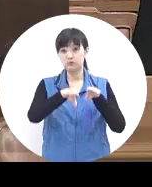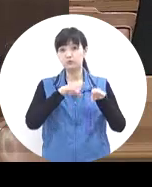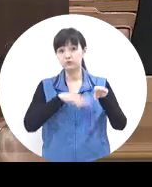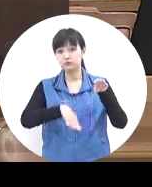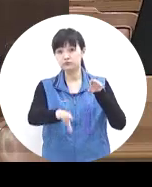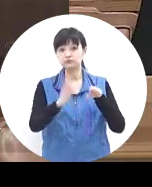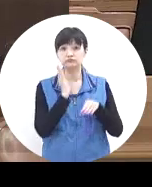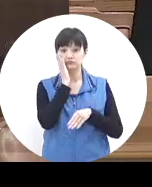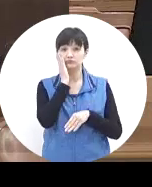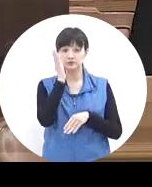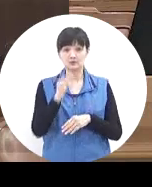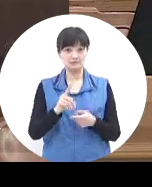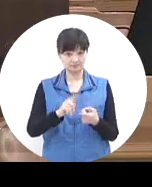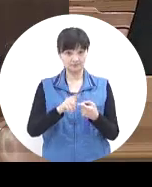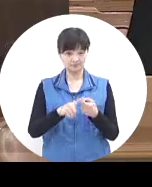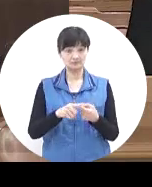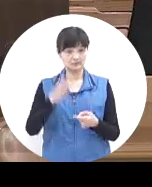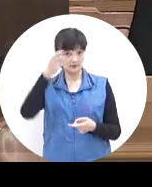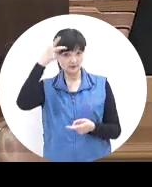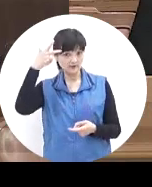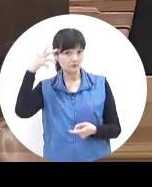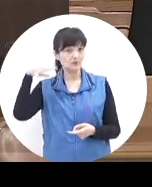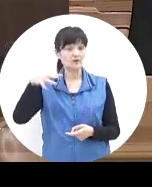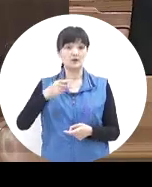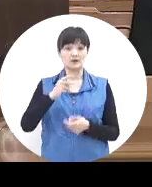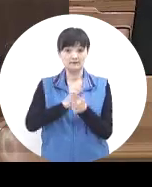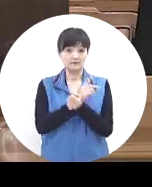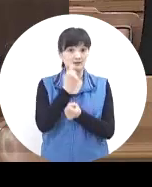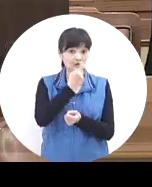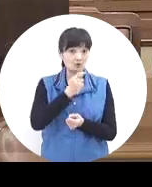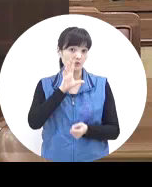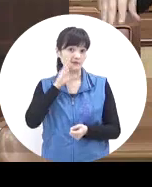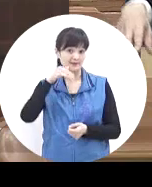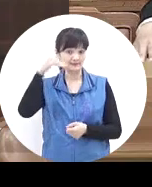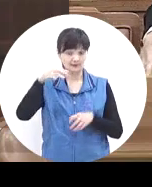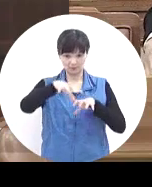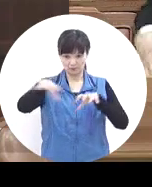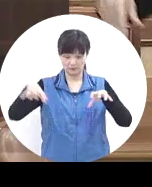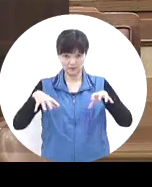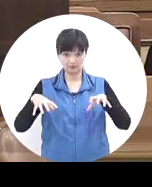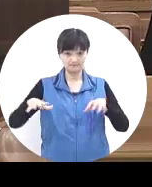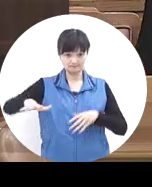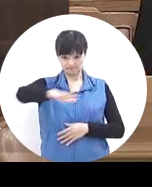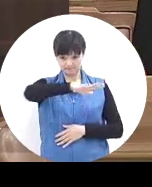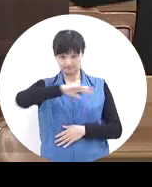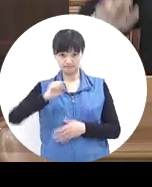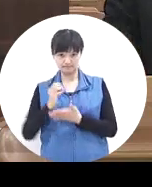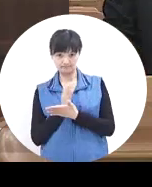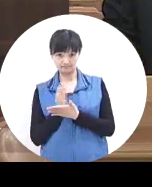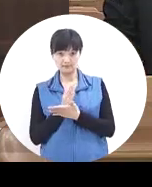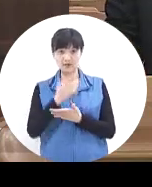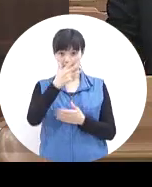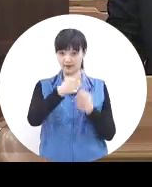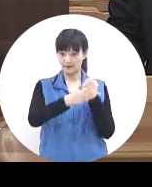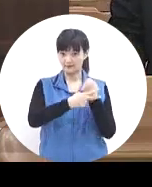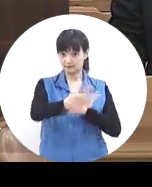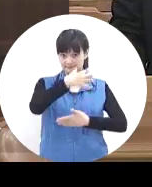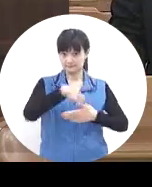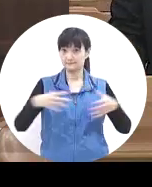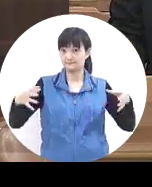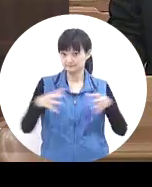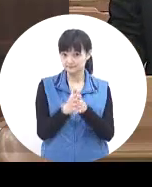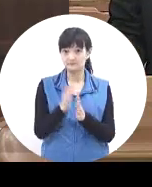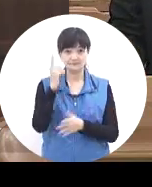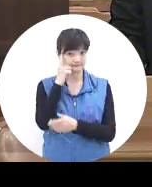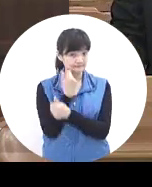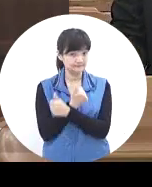看泰山嘛，要整体新庄、泰山、新泰武林整个都要来看的。 好不好？ 好， 也 加巴黎都要一起看。 你这个评估，因未来我